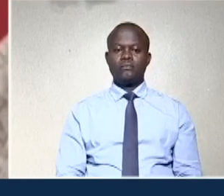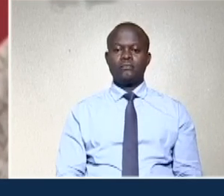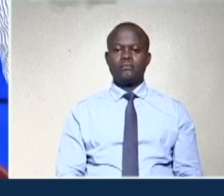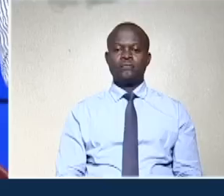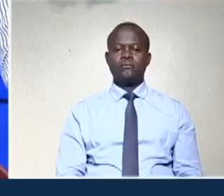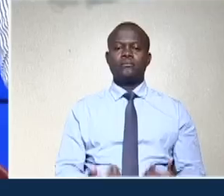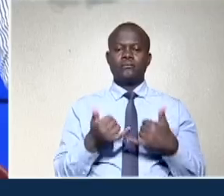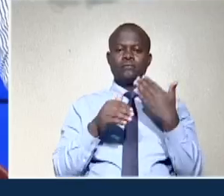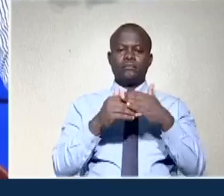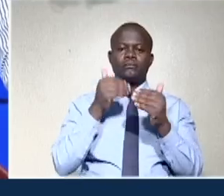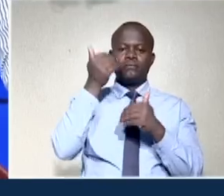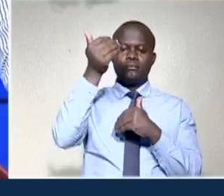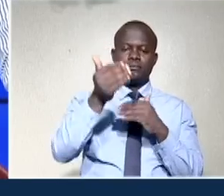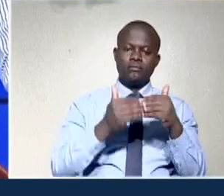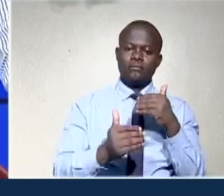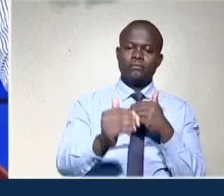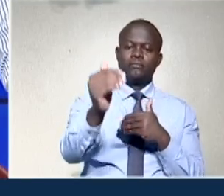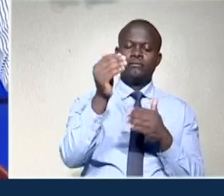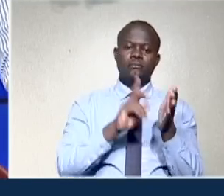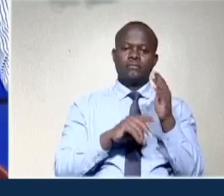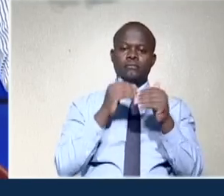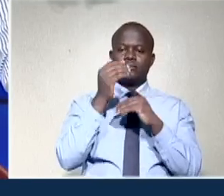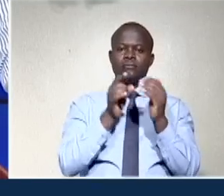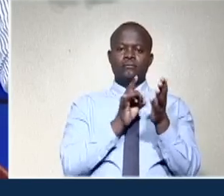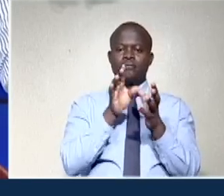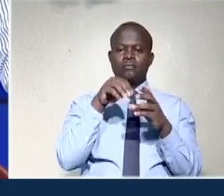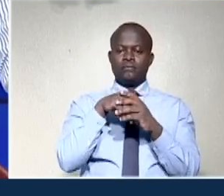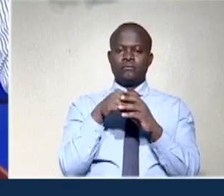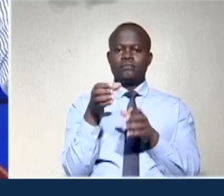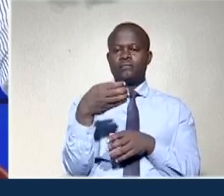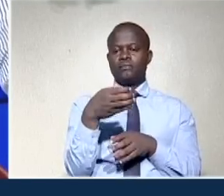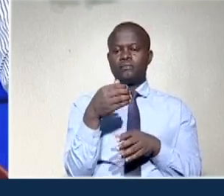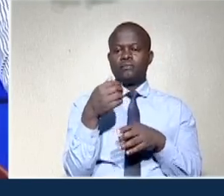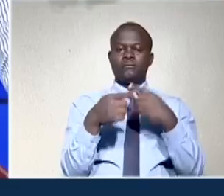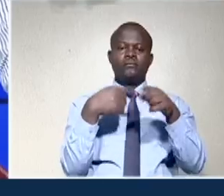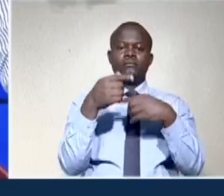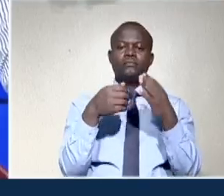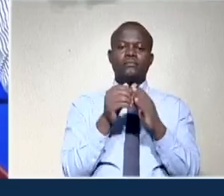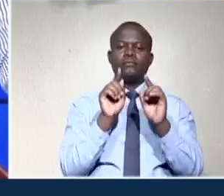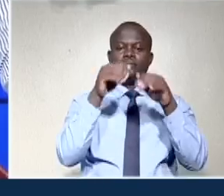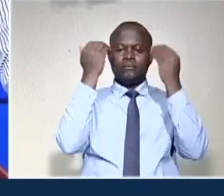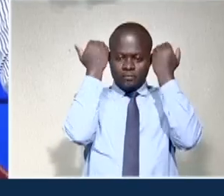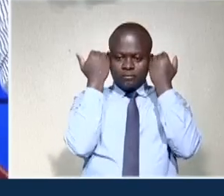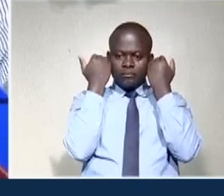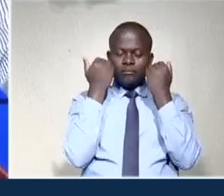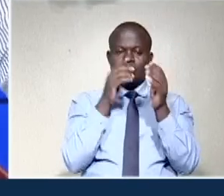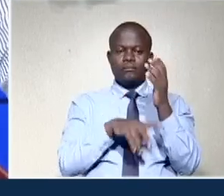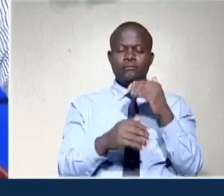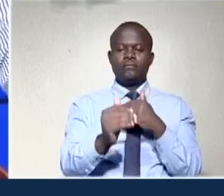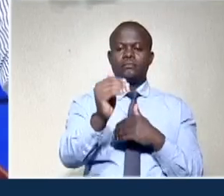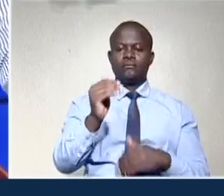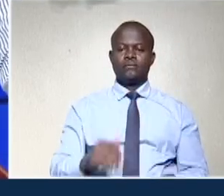Okay ubu rero nyuma yaho harakurikiraho iki nyuma yuko babirukanye muri koperative murakomeza kugana butabera ni iki